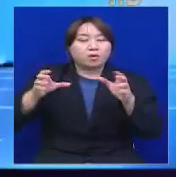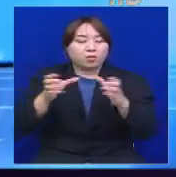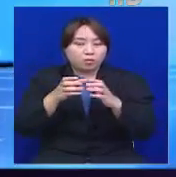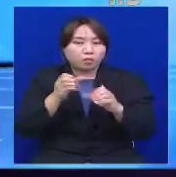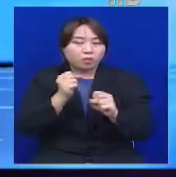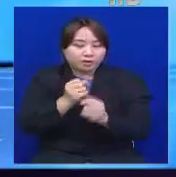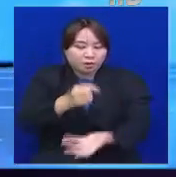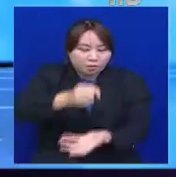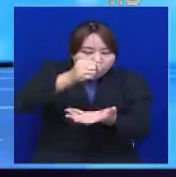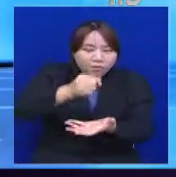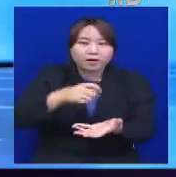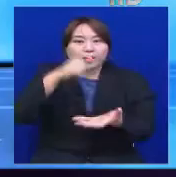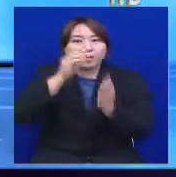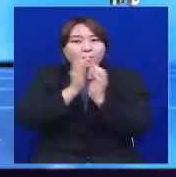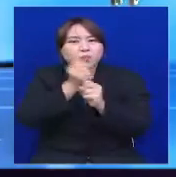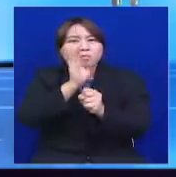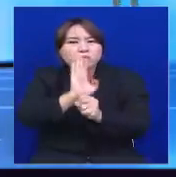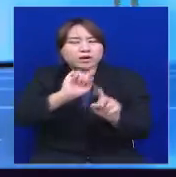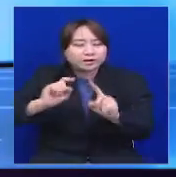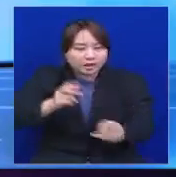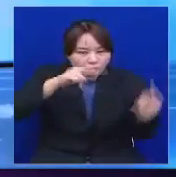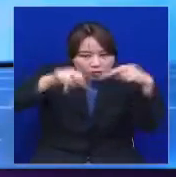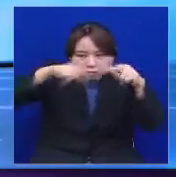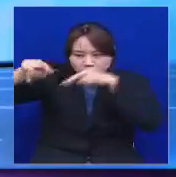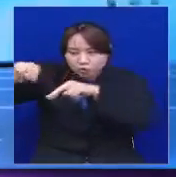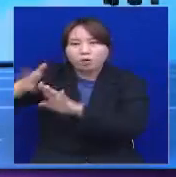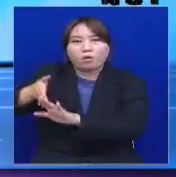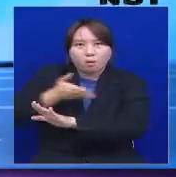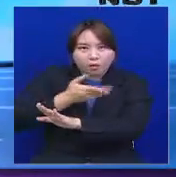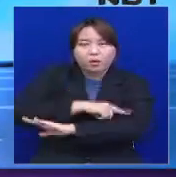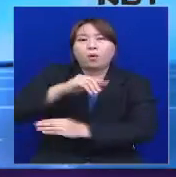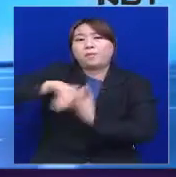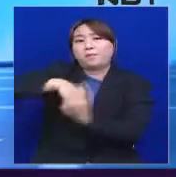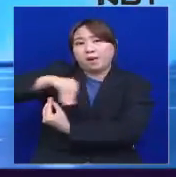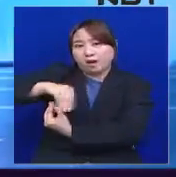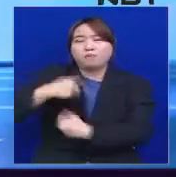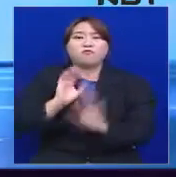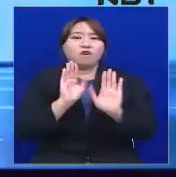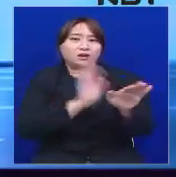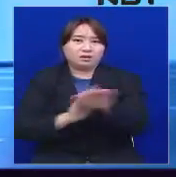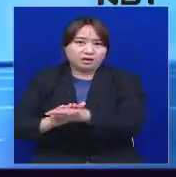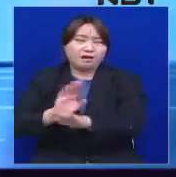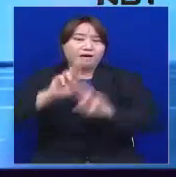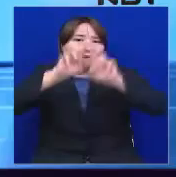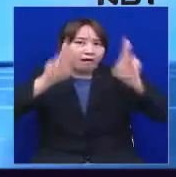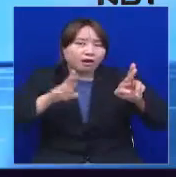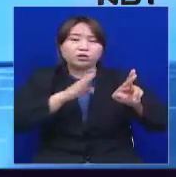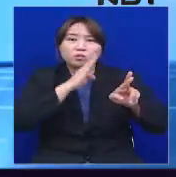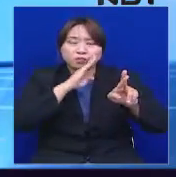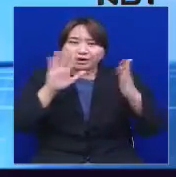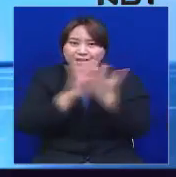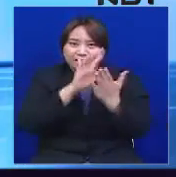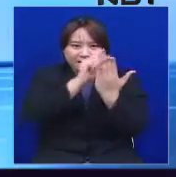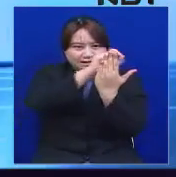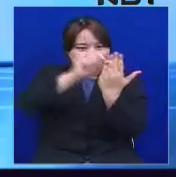แล้วก็ชุไทยธรรมนะครับก่อนถึงช่วงวันอาสาหบูชาแล้วก็วันเข้าพรรษาพร้อมฝากเตือนผู้ประกอบการครับหากไม่แสดงฉลากที่ถูก